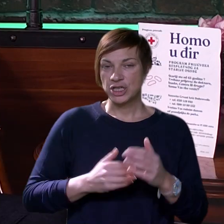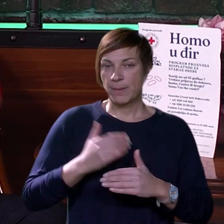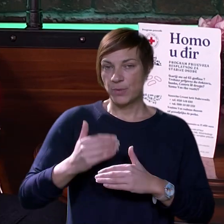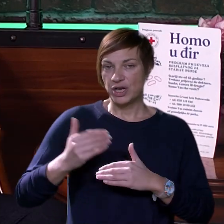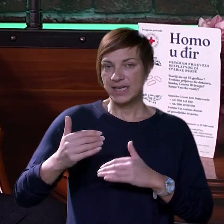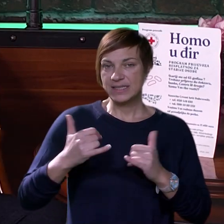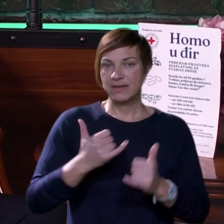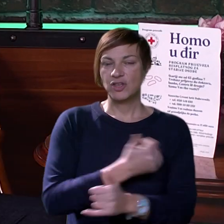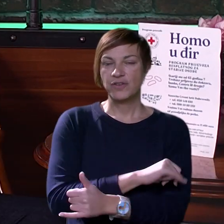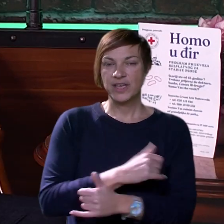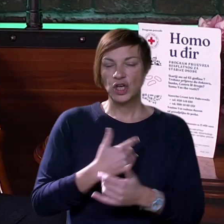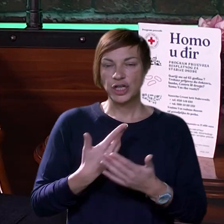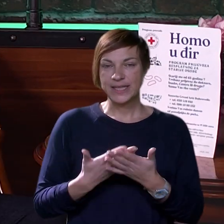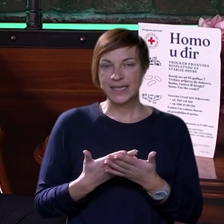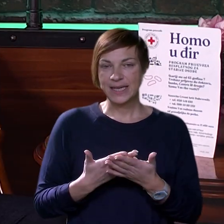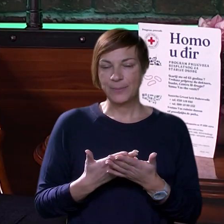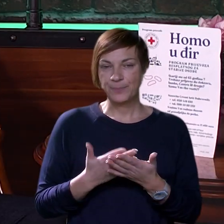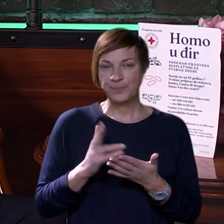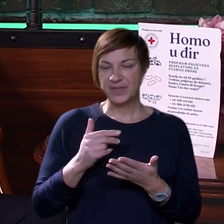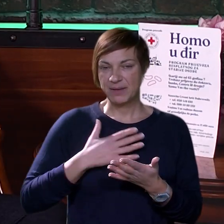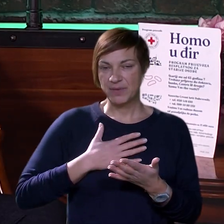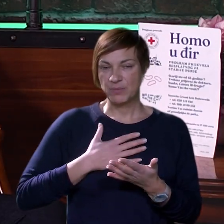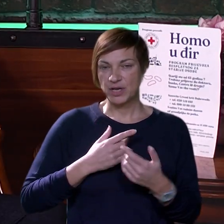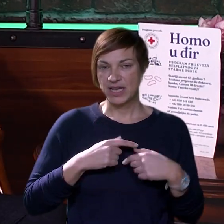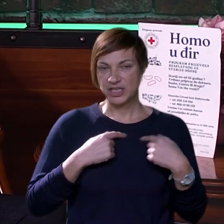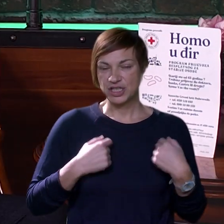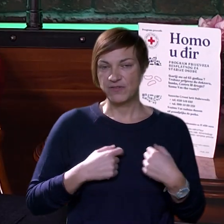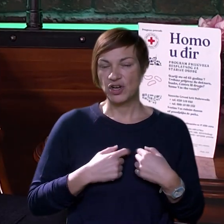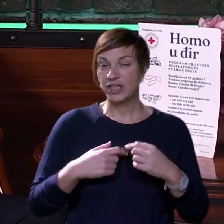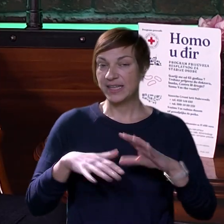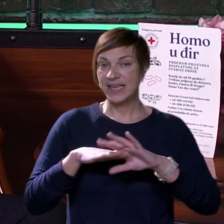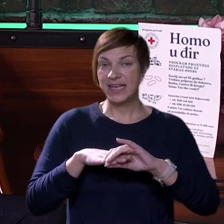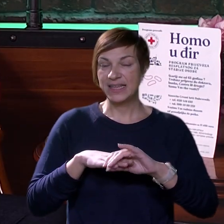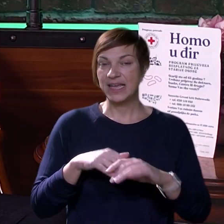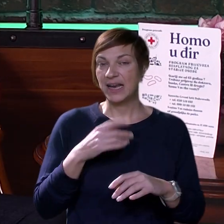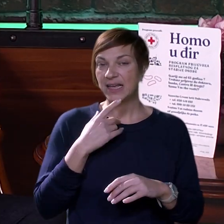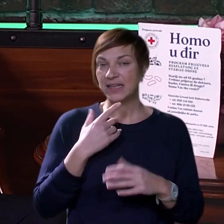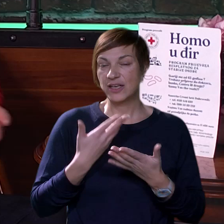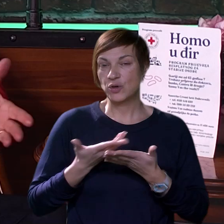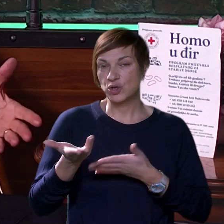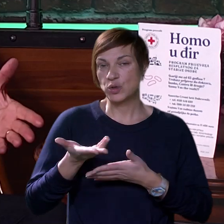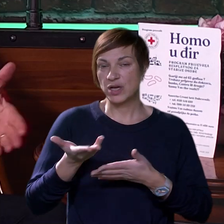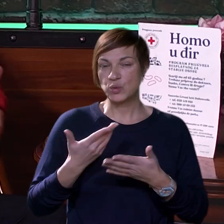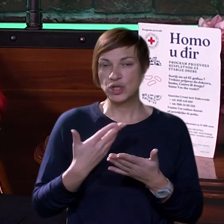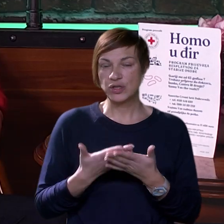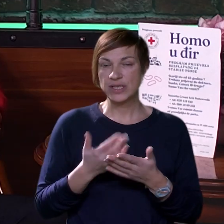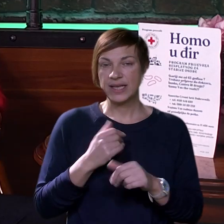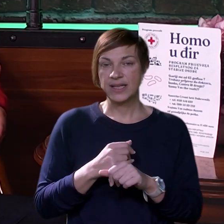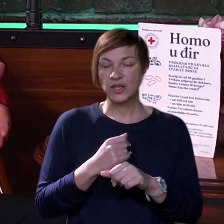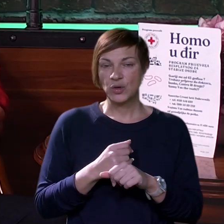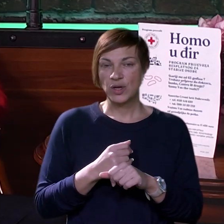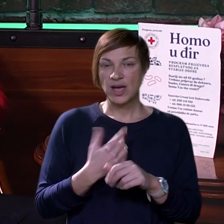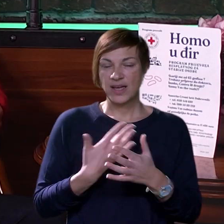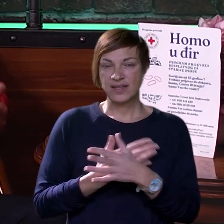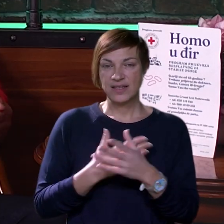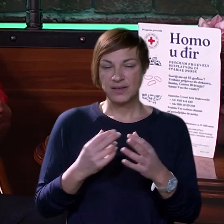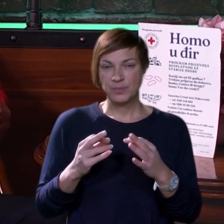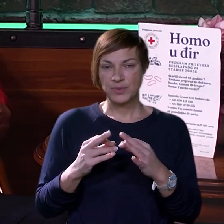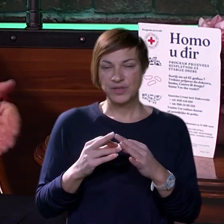nastaviti i u ovoj godini. Jel? Tako da imamo naše volontere i naše djelatnike koji su na usluzi. To radimo